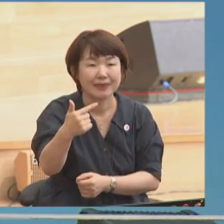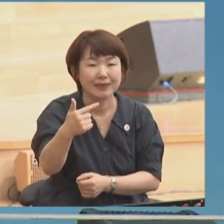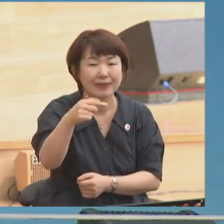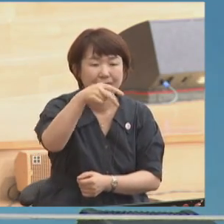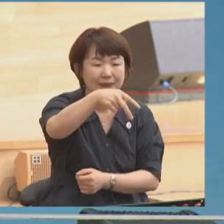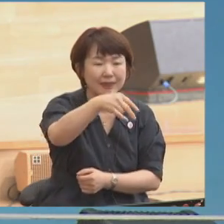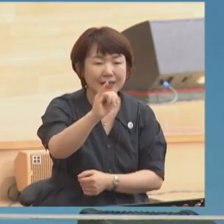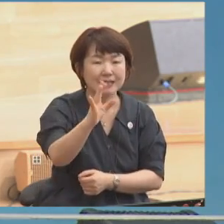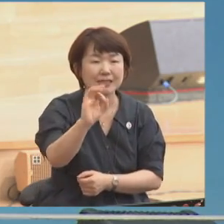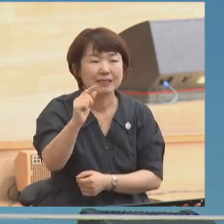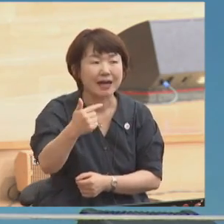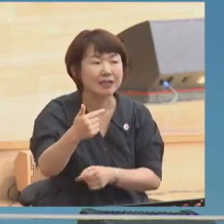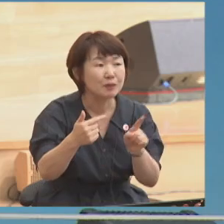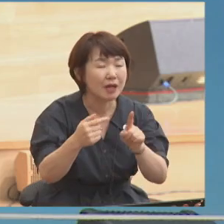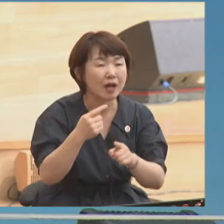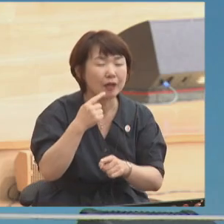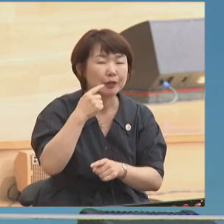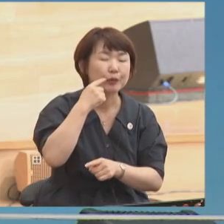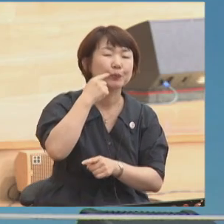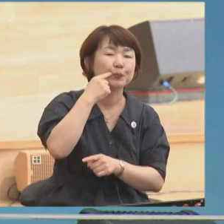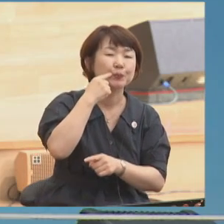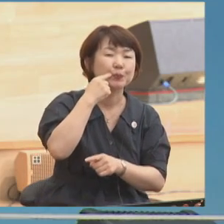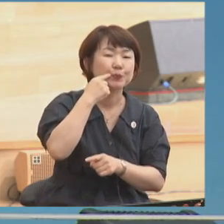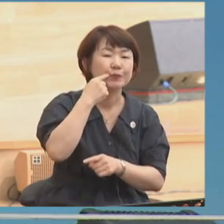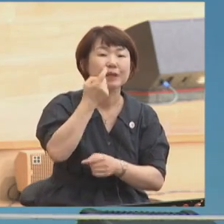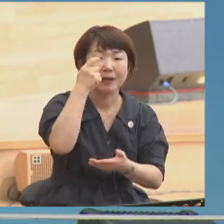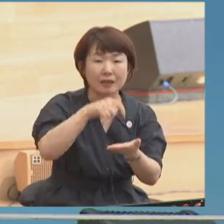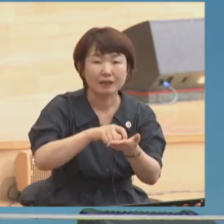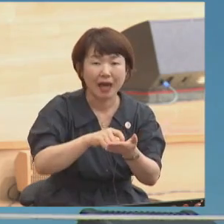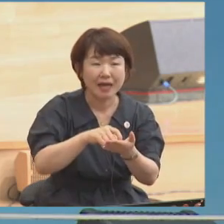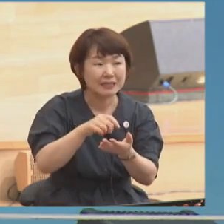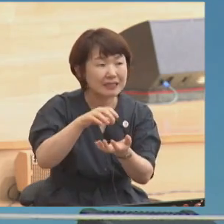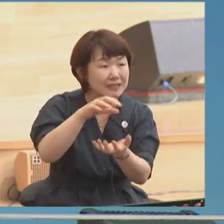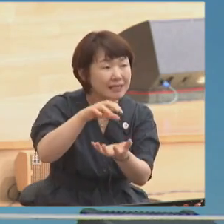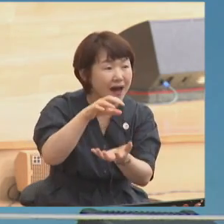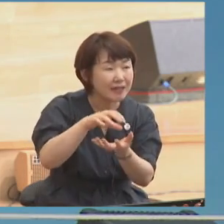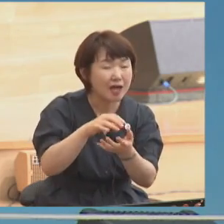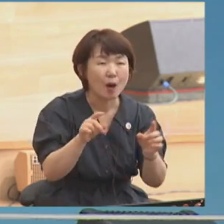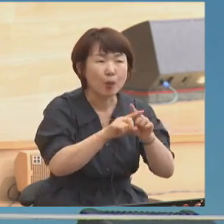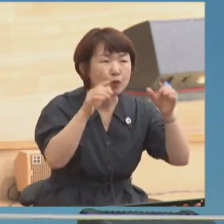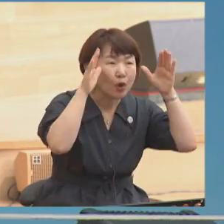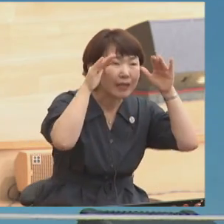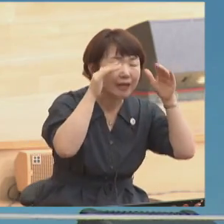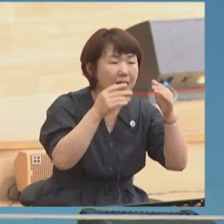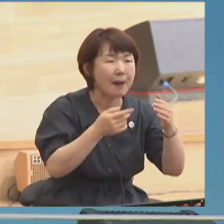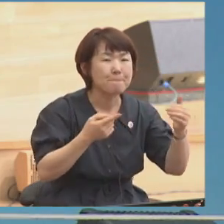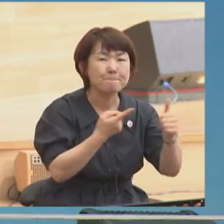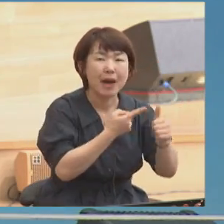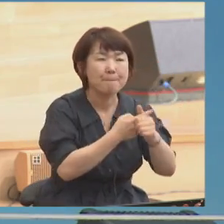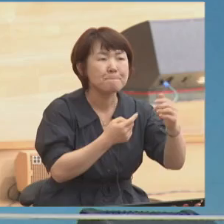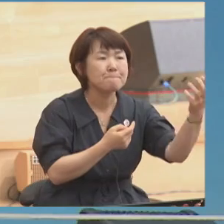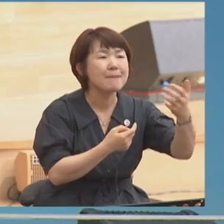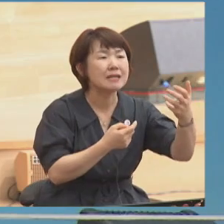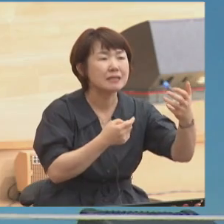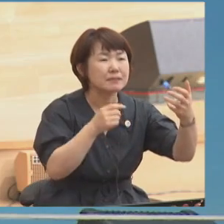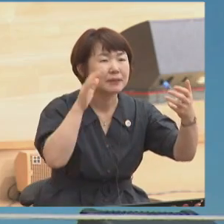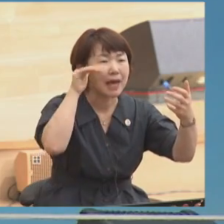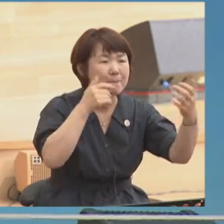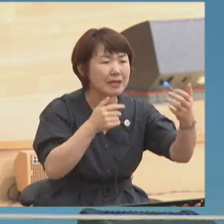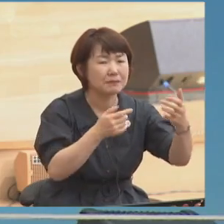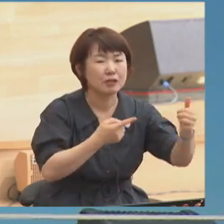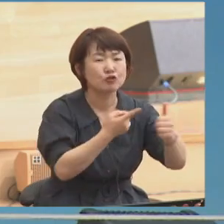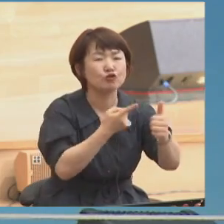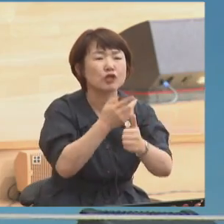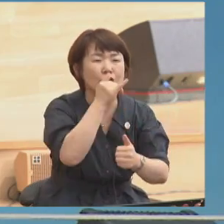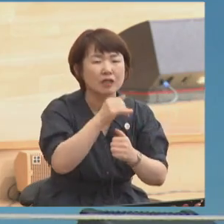알죠? 독입니다. 독. 근데 그 양이 얼마냐? 보통에게 80마리를 죽일 수 있는 독이 검출되어진